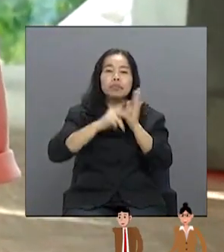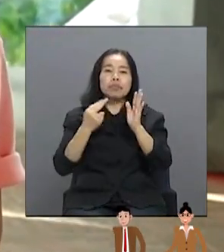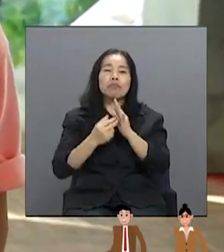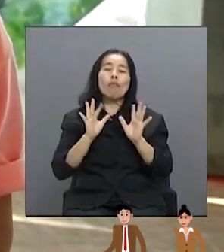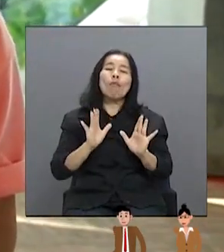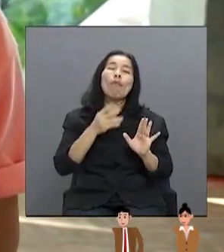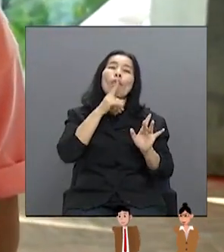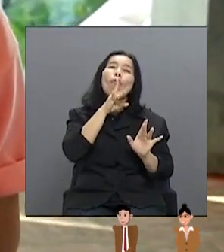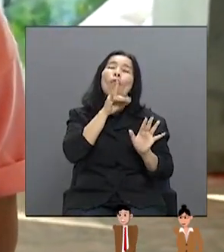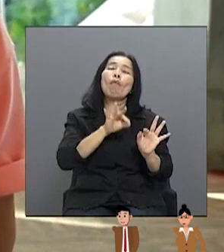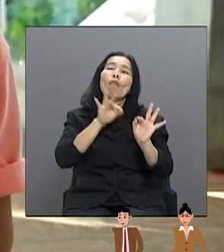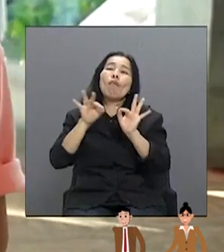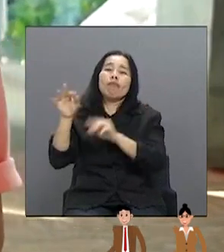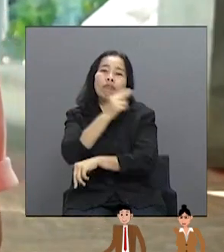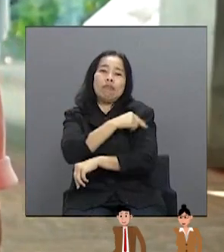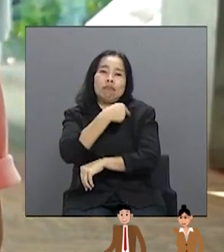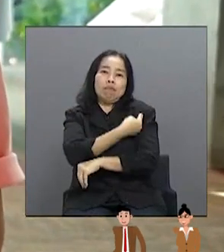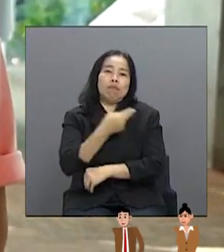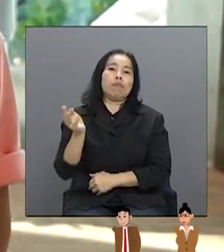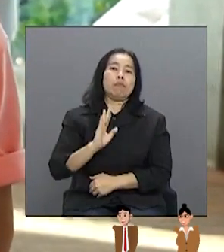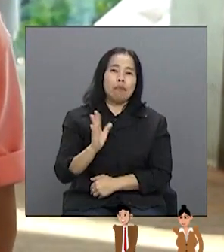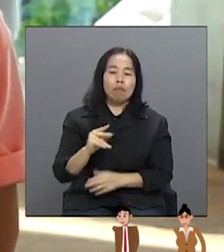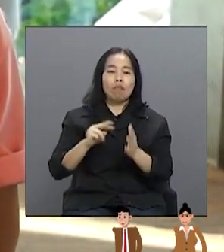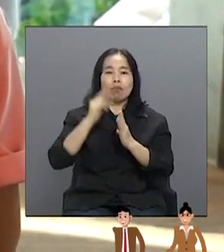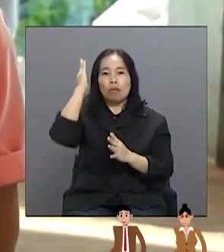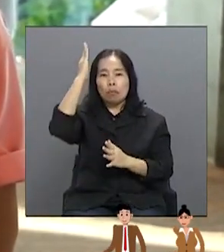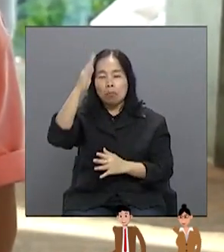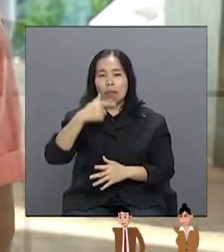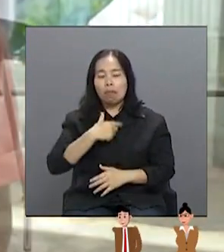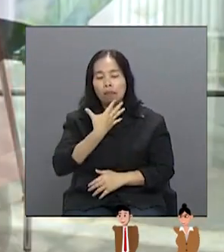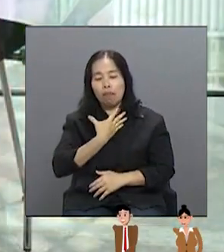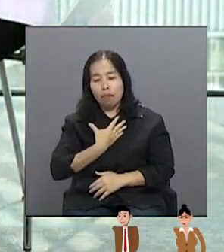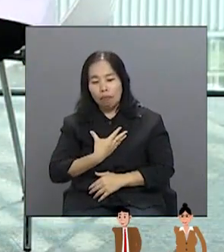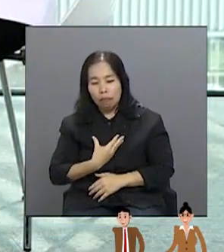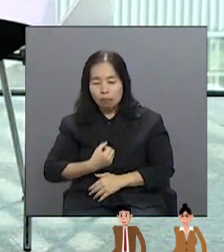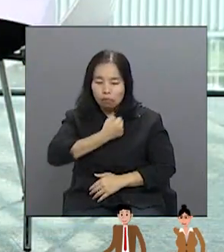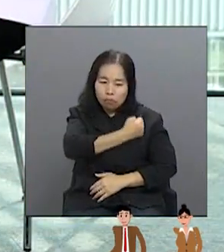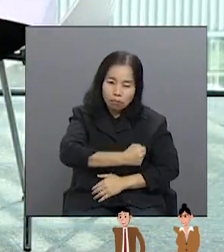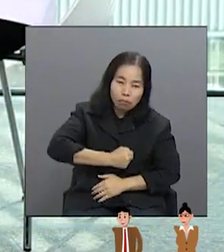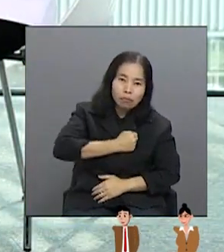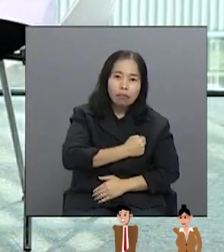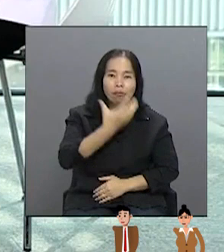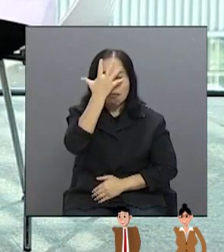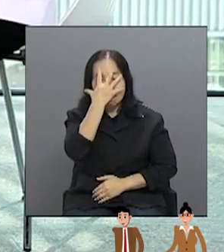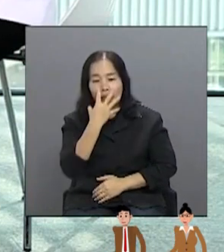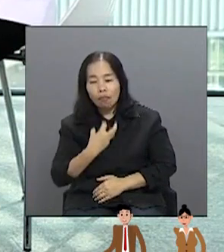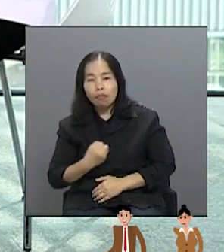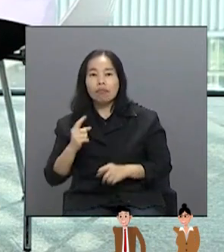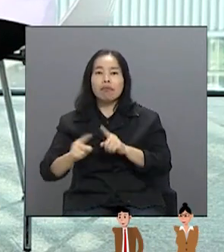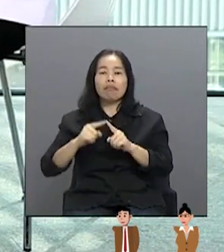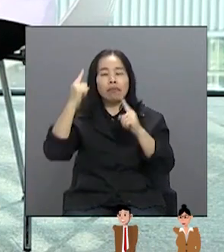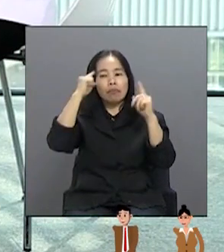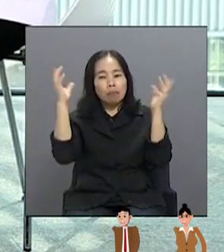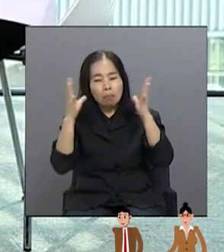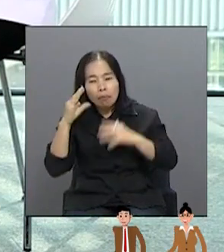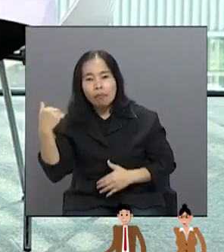แล้วนะคะซึ่งคนกลุ่มนี้ก็จะมีเรื่องของซึมเศร้าตามมาด้วยนะคะเพราะฉะนั้นถ้าเราป้องกันได้ไม่ให้มันเป็นมากเราก็ควร